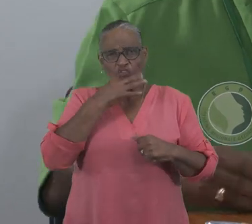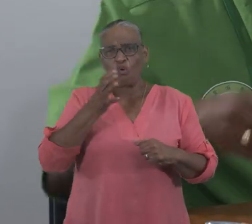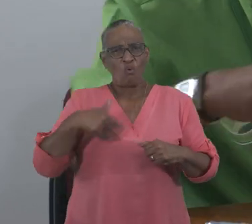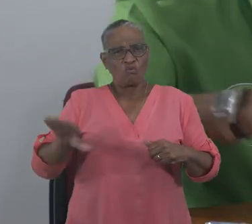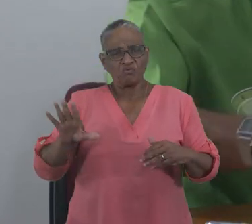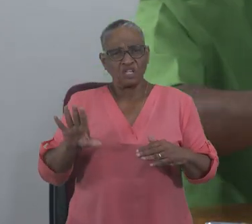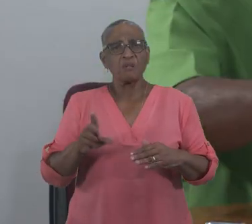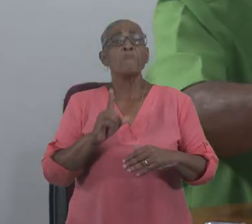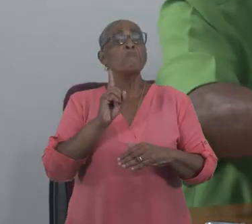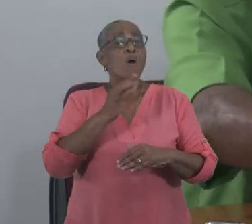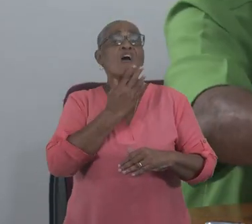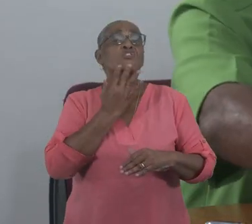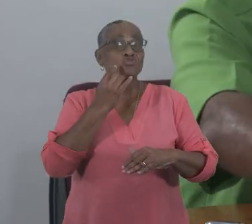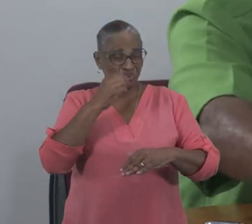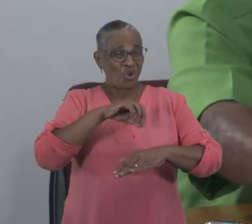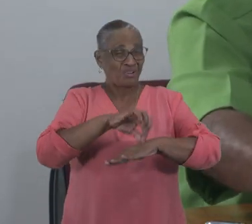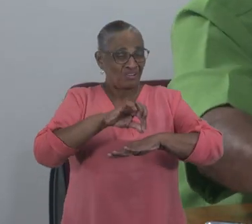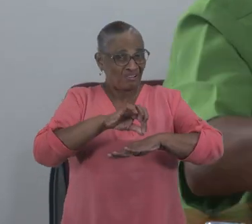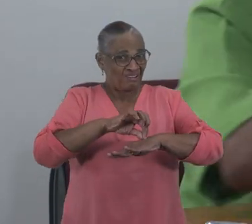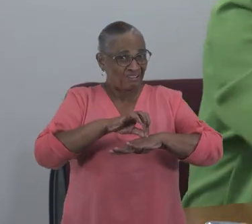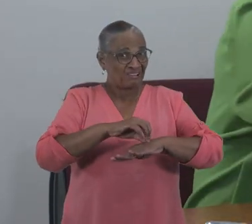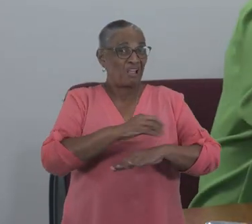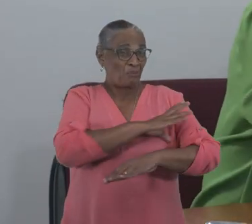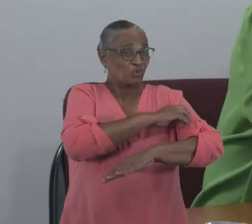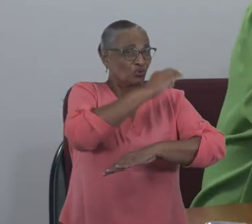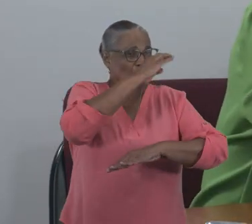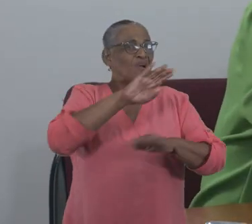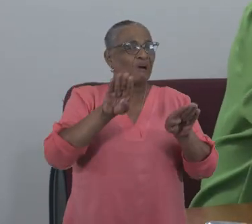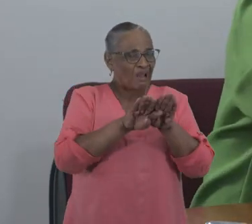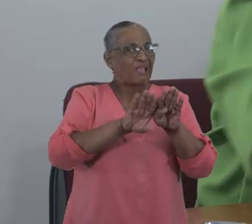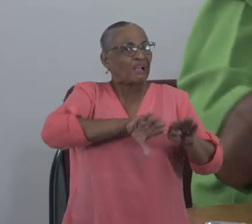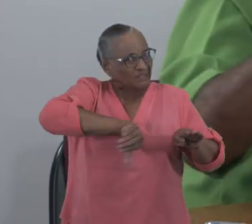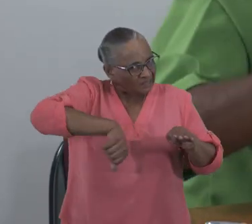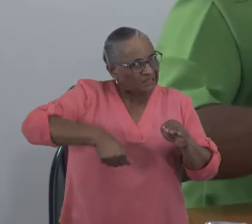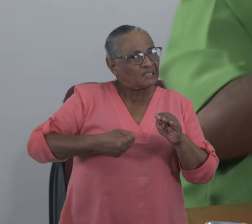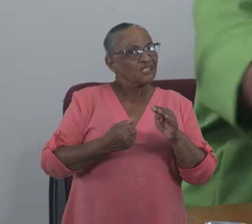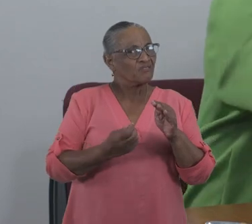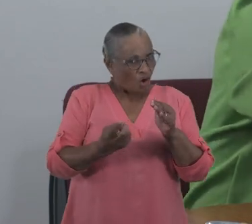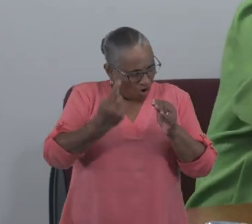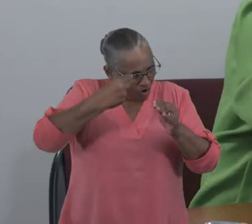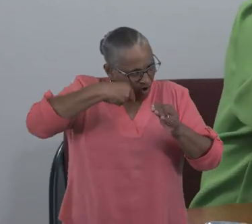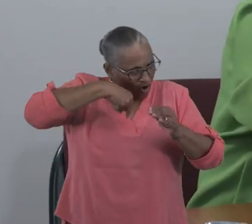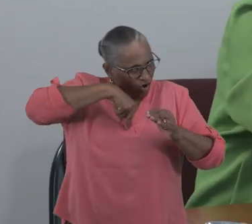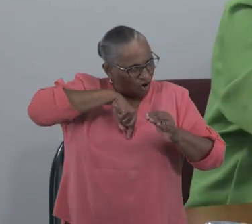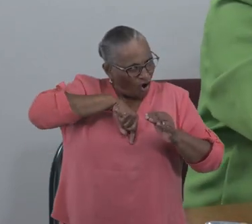man, a broedo an a hei broedo an a sukru, na le kwan furman. En dat met dat, te